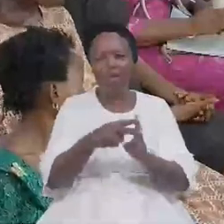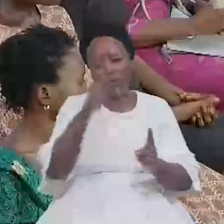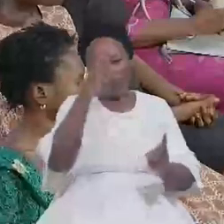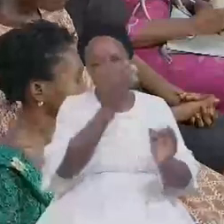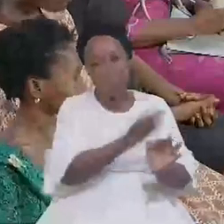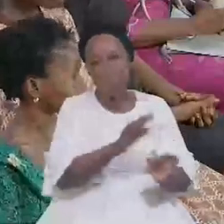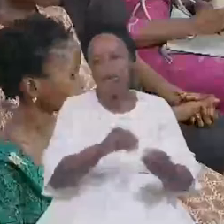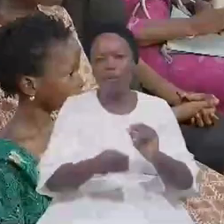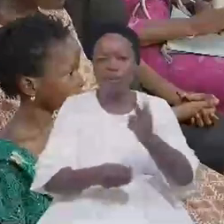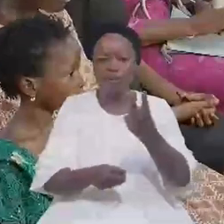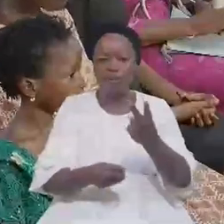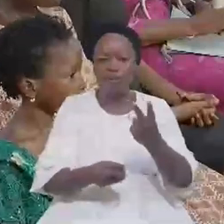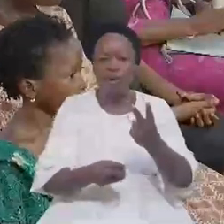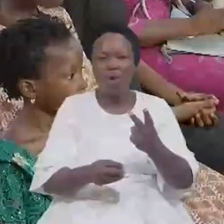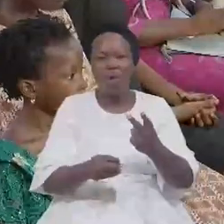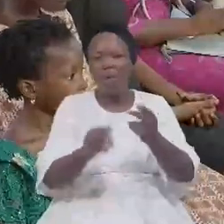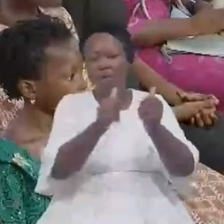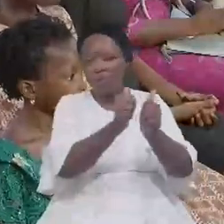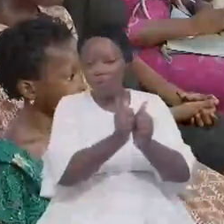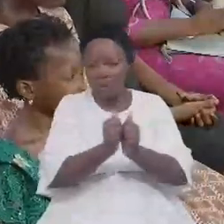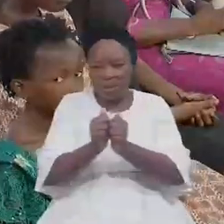Le chrétien entier.